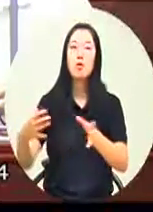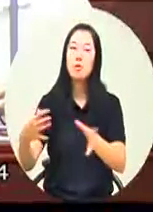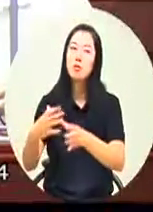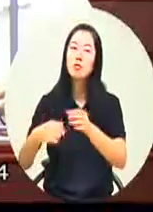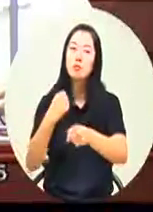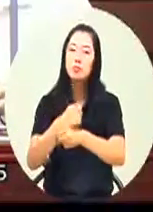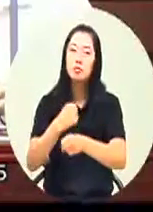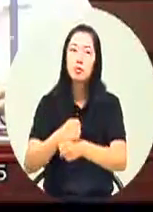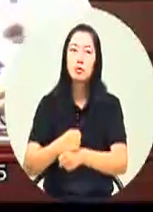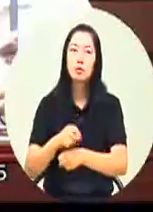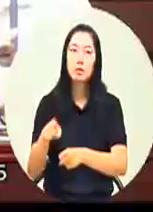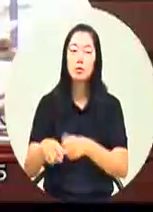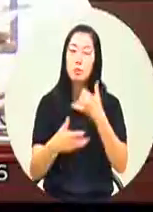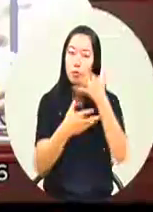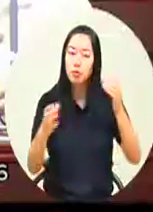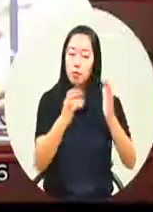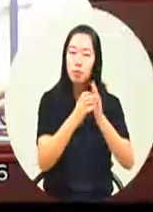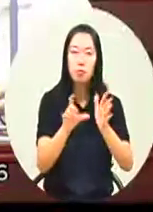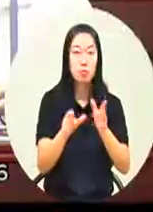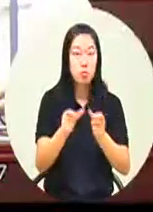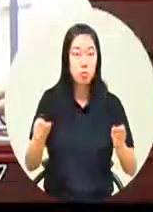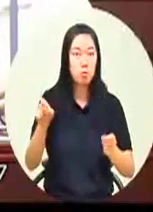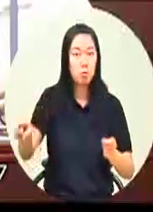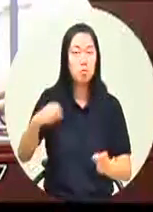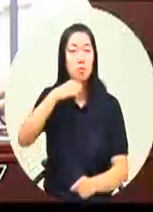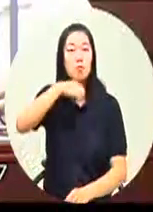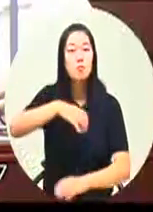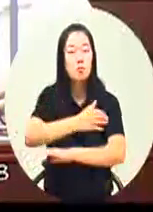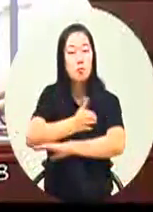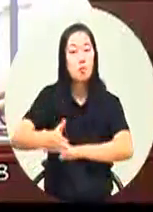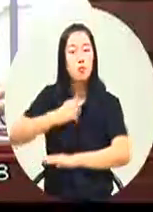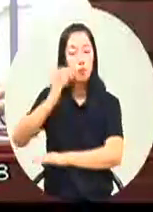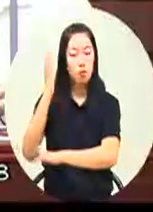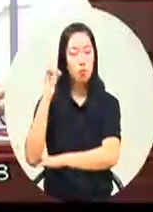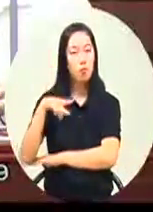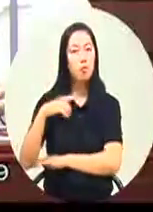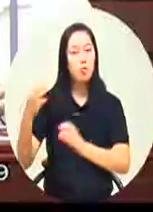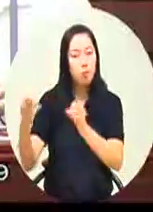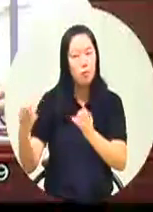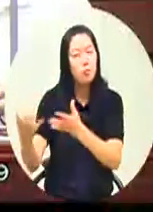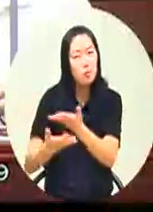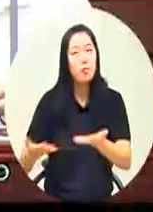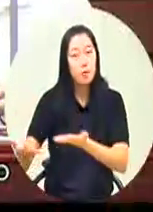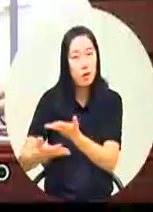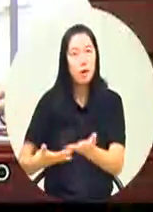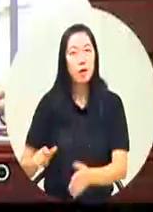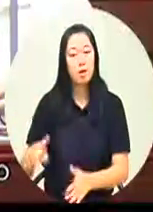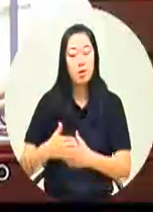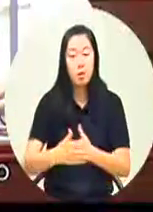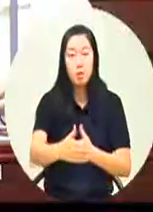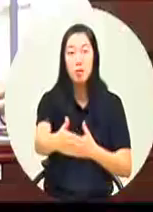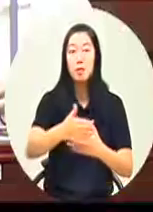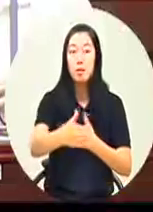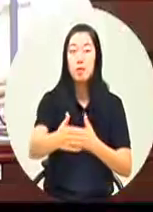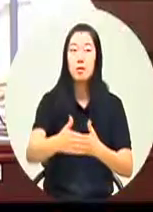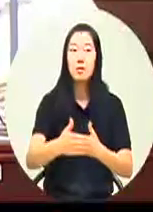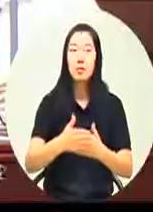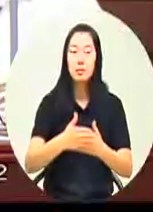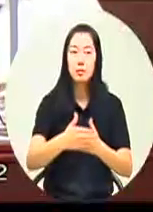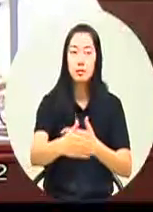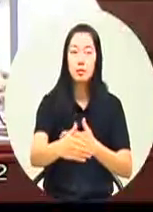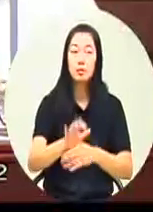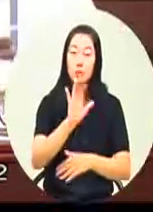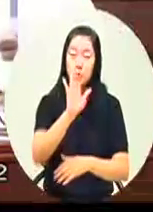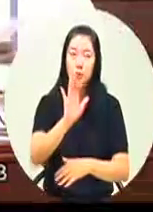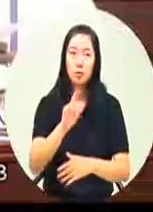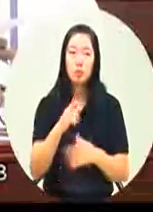也知道海洋局其实在长期就跟屏东县政府在洽谈这件事情。那其中的过程里面也有一些是本